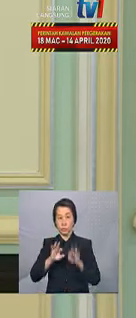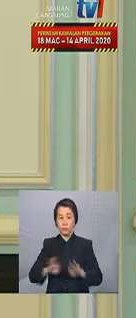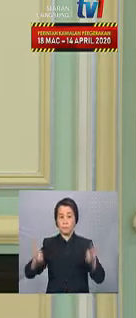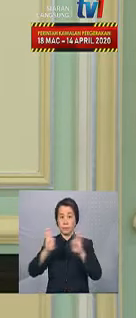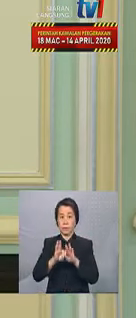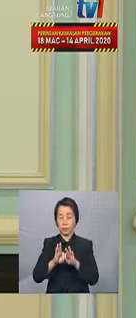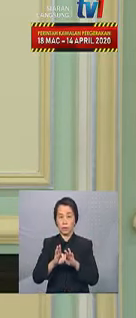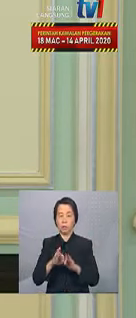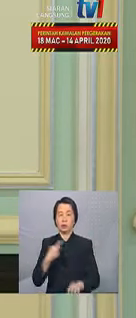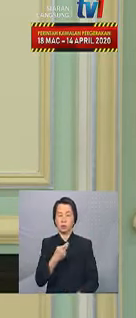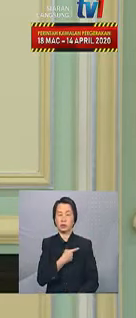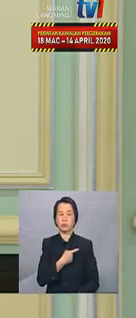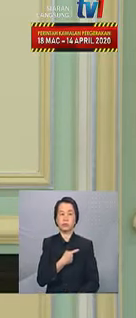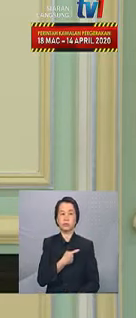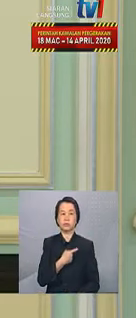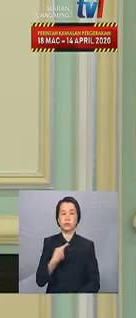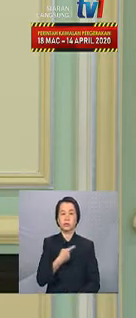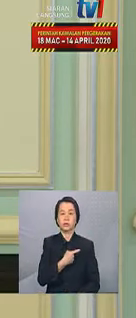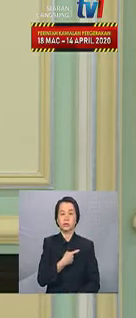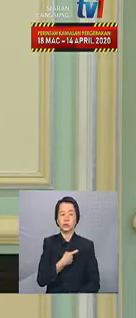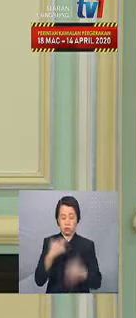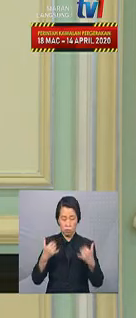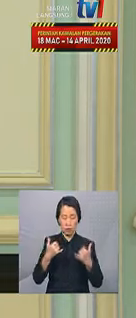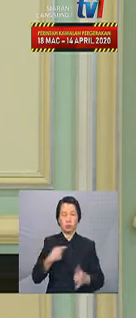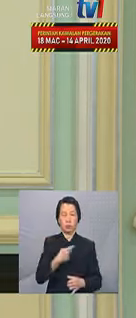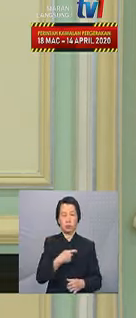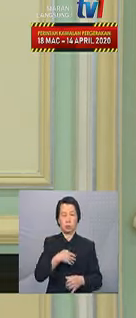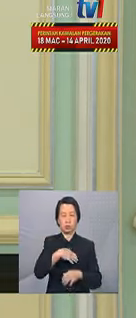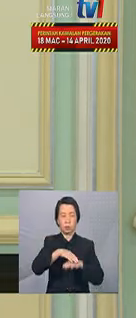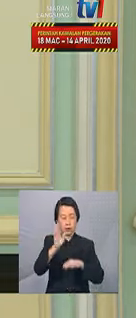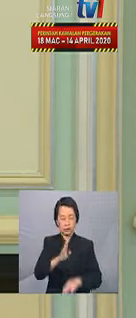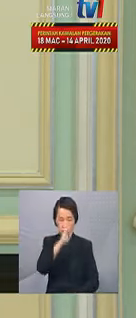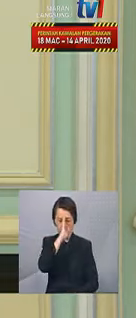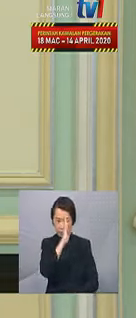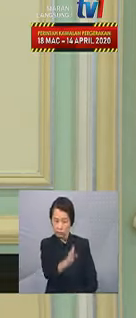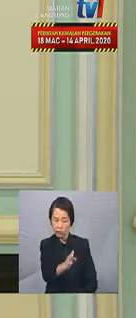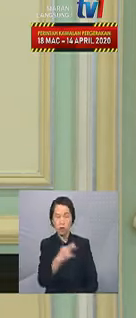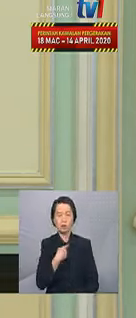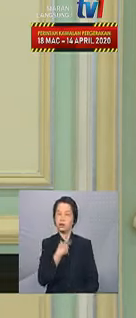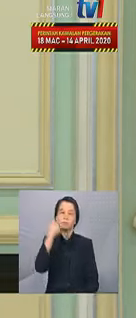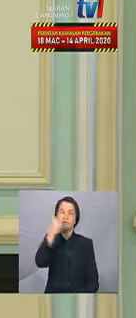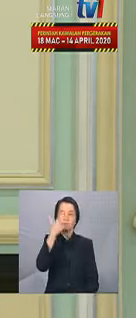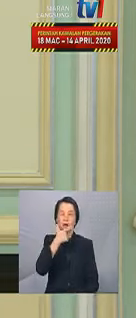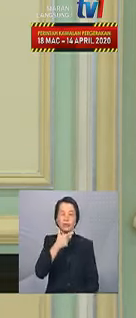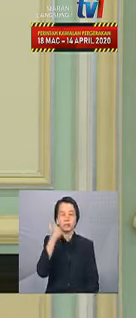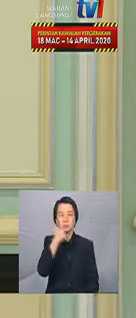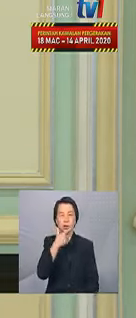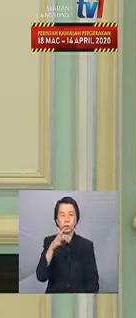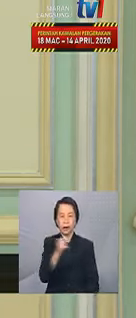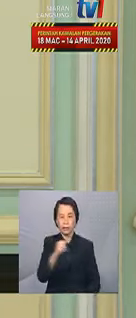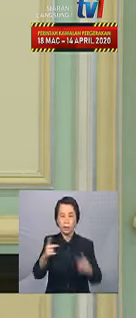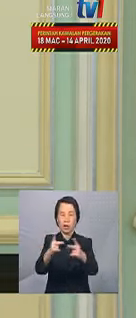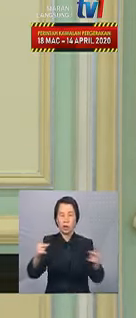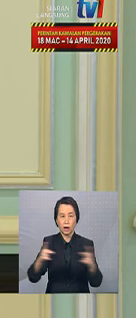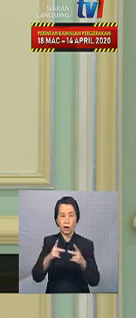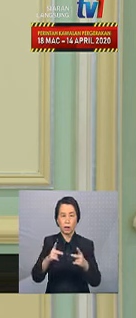adalah kita tidak... Kali ini kita lebih berfokus. Ya, kita tidak mahu mengambil kawasan